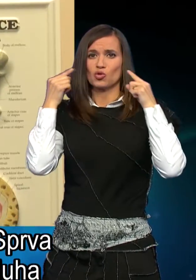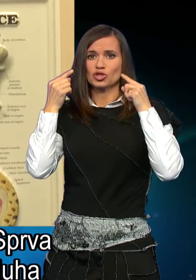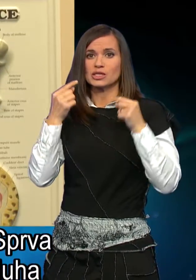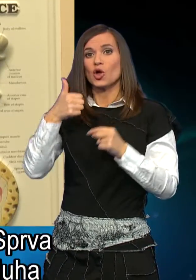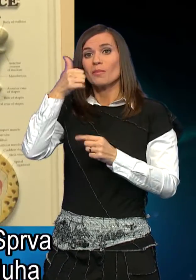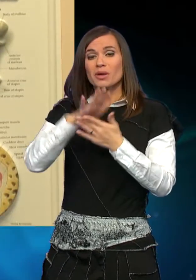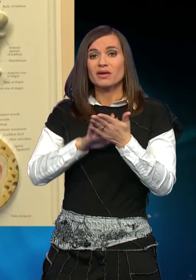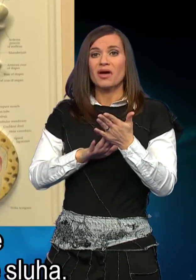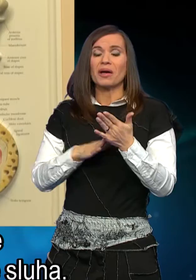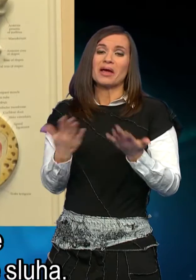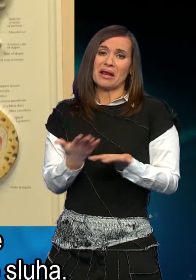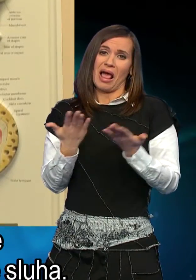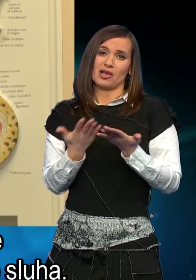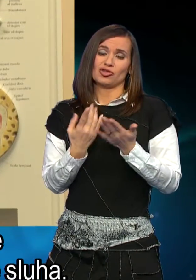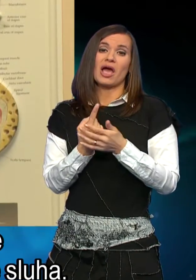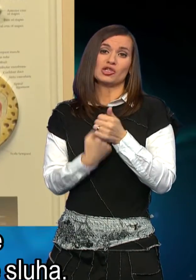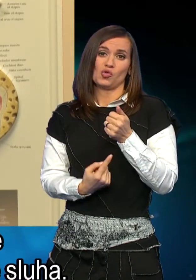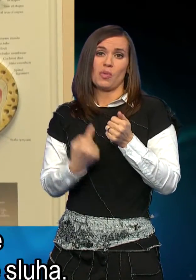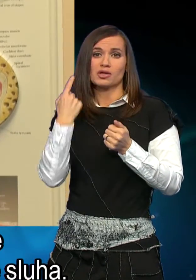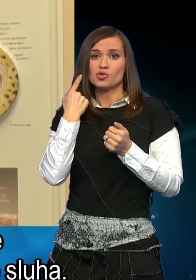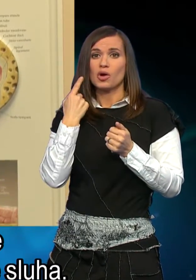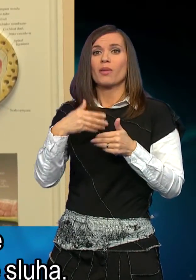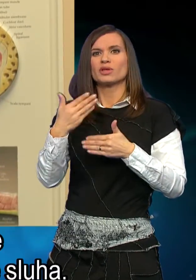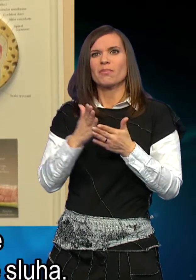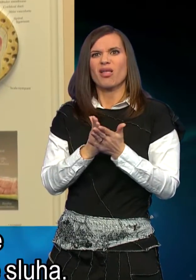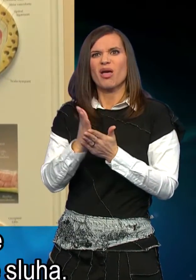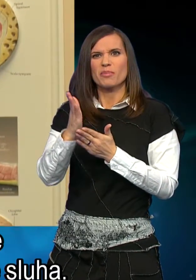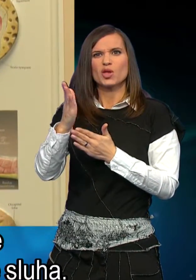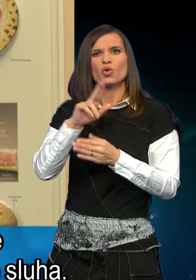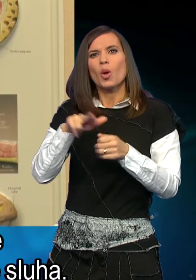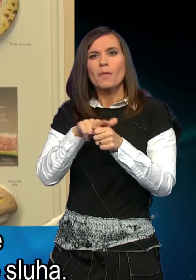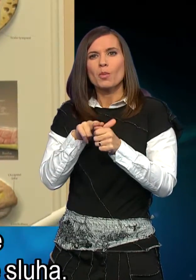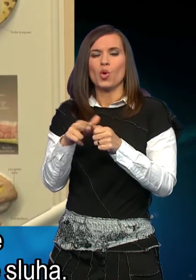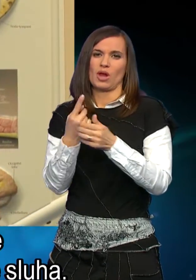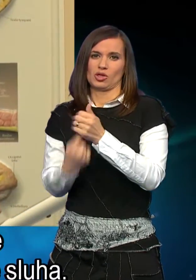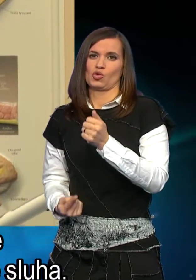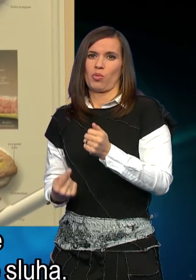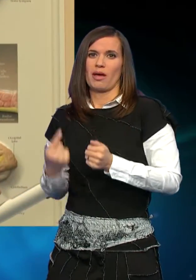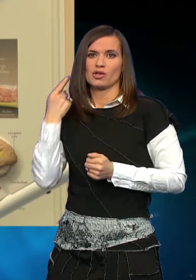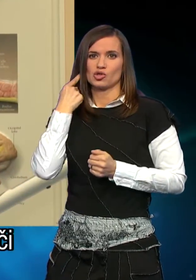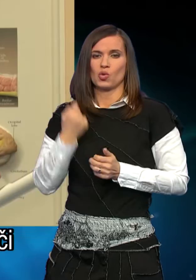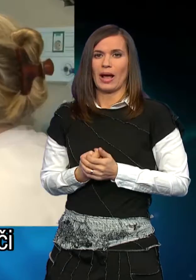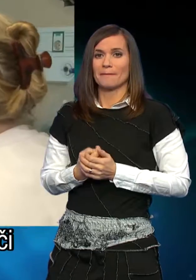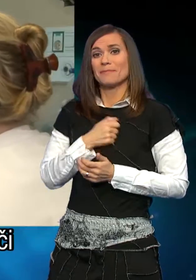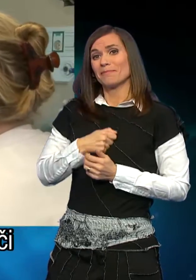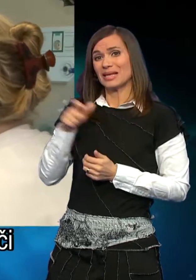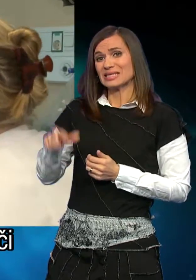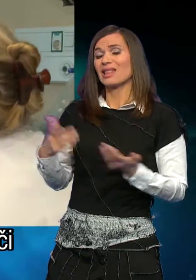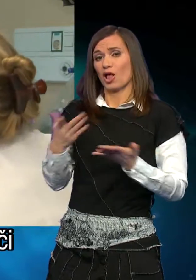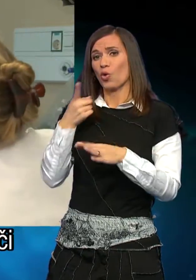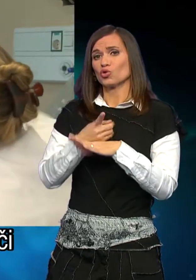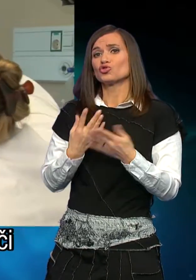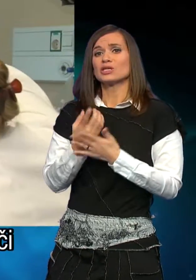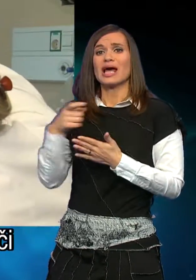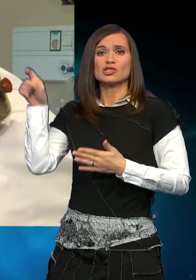pojavi blaga izguba sluha in pogosto napreduje do popolne izgube sluha. Pacient se lahko odloči za